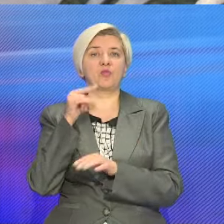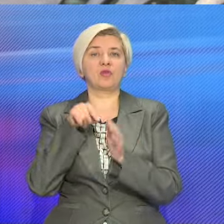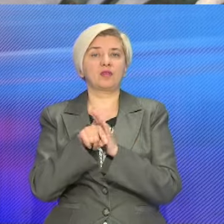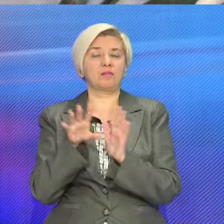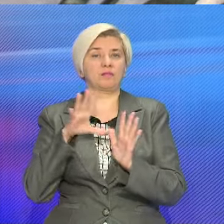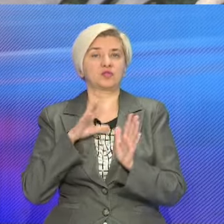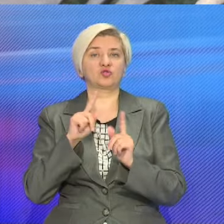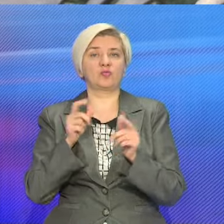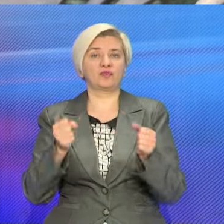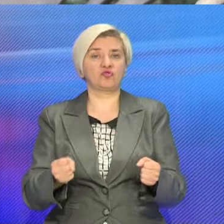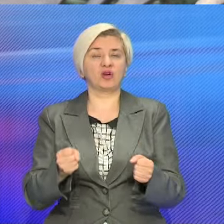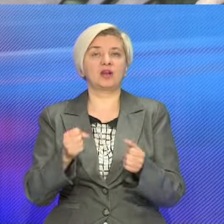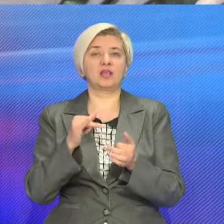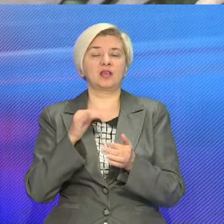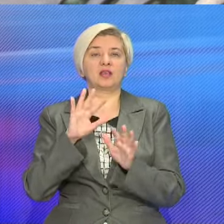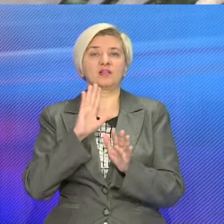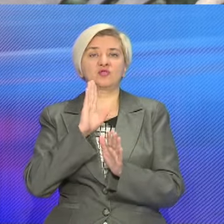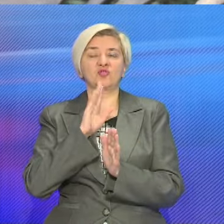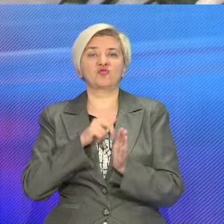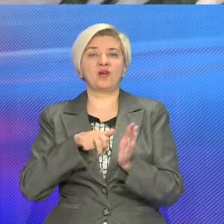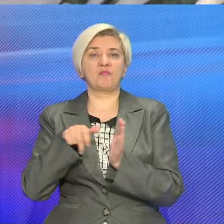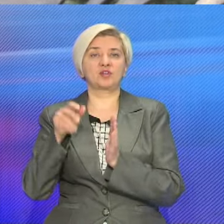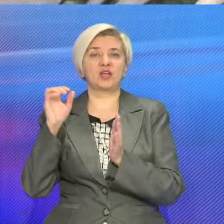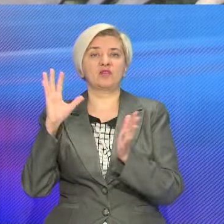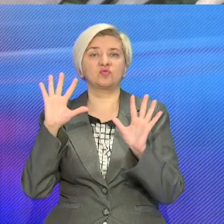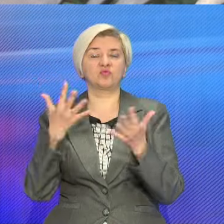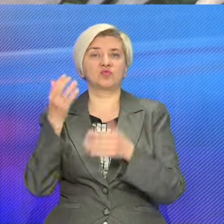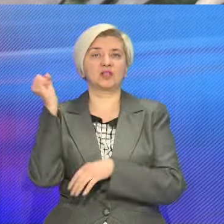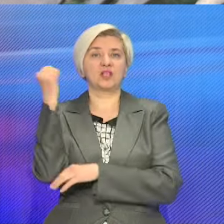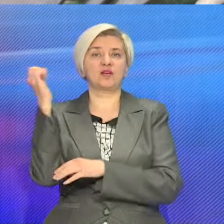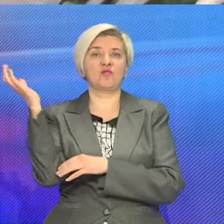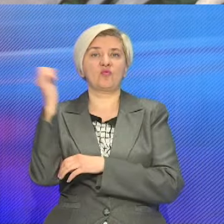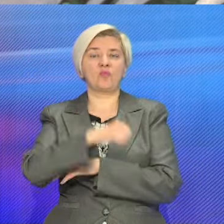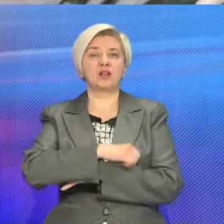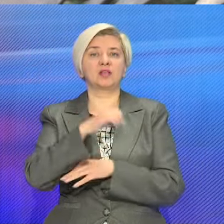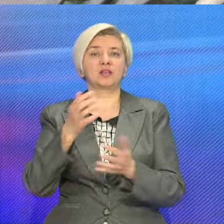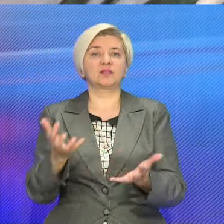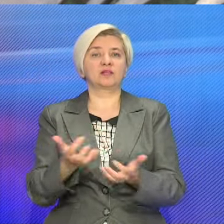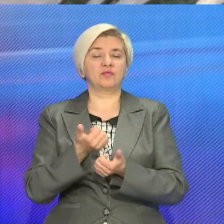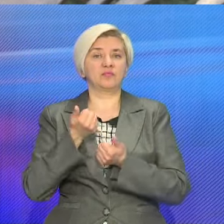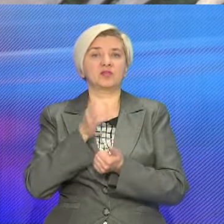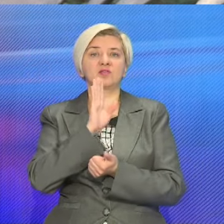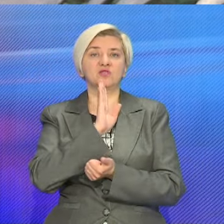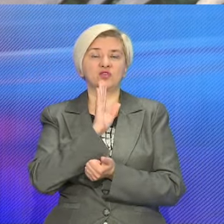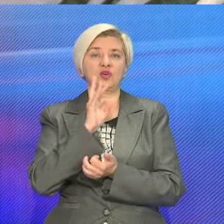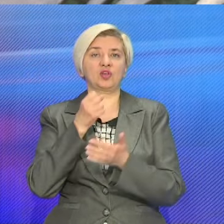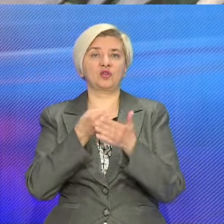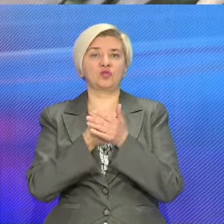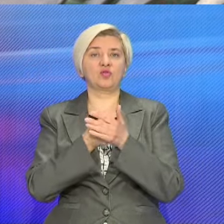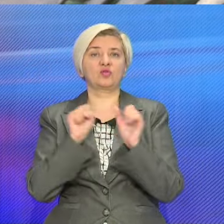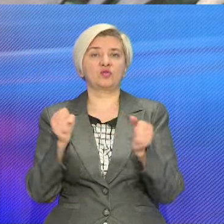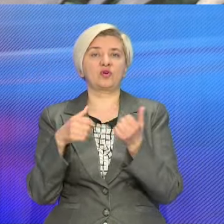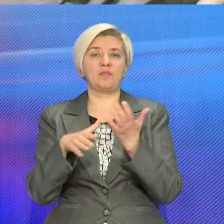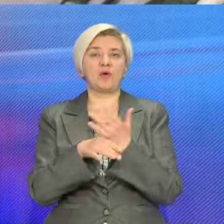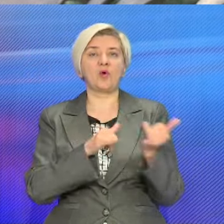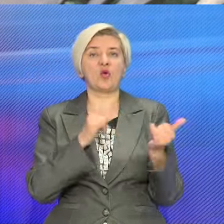дерево. Работники МЧС распилили поваленное дерево, извлекли пострадавшую и до прибытия бригады скорой медицинской помощи